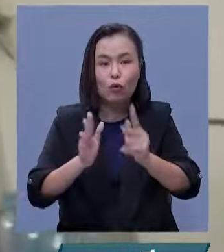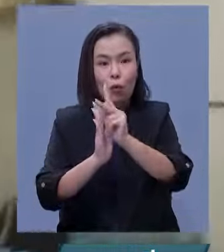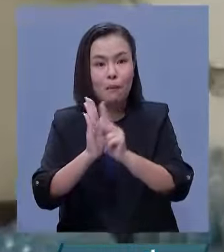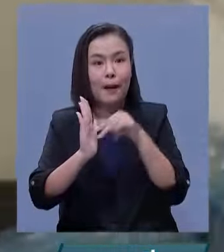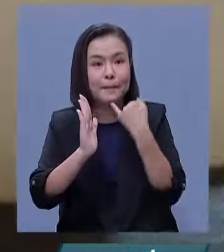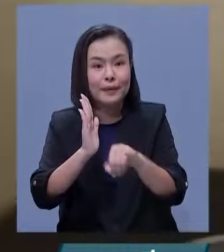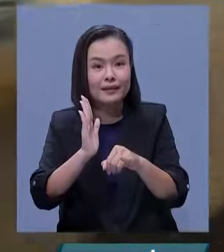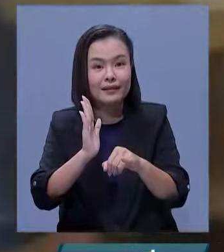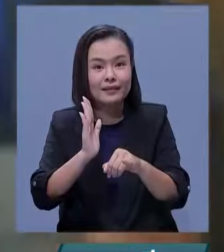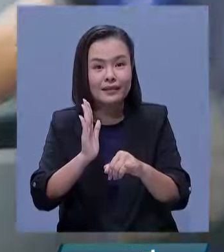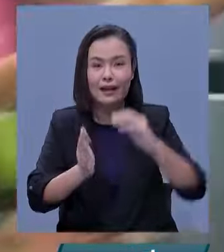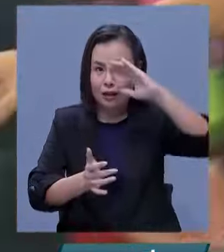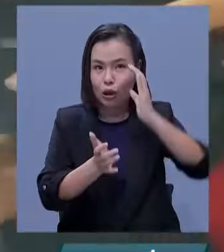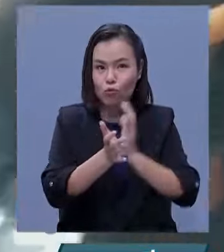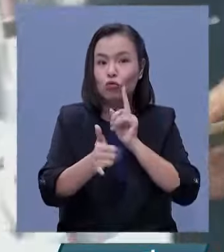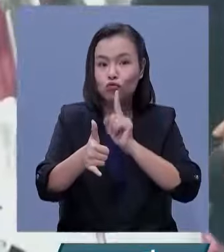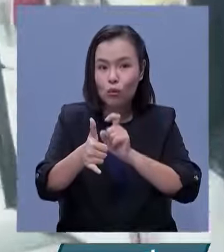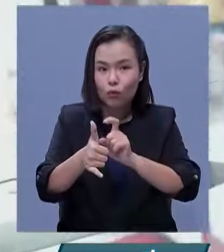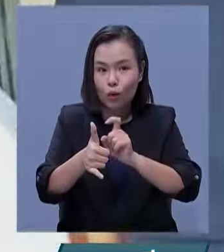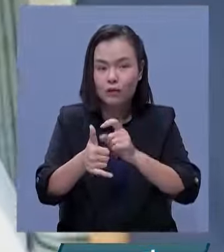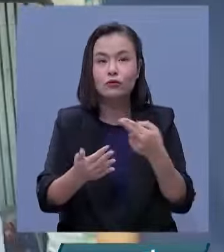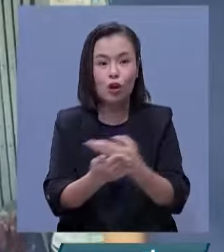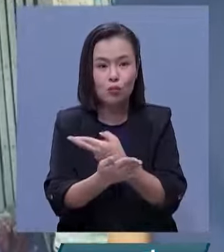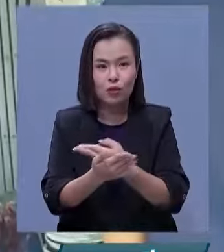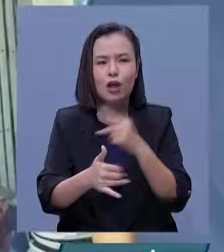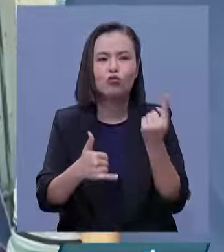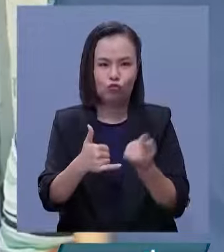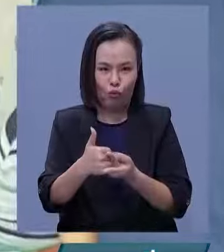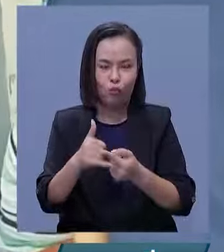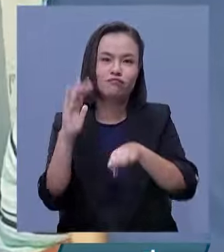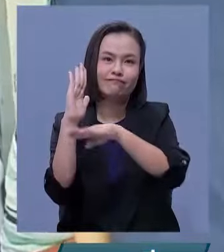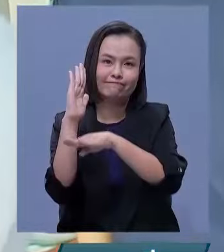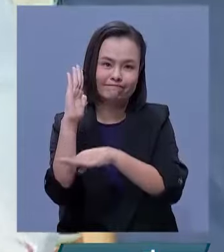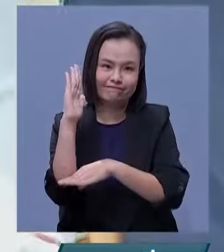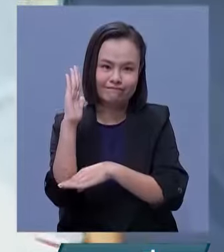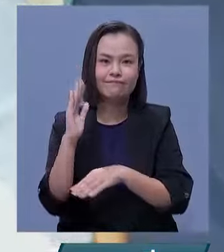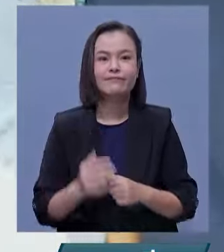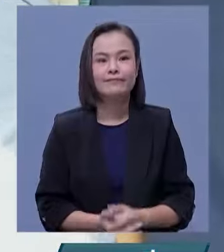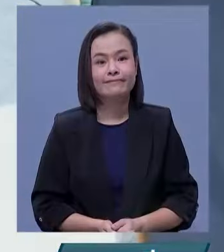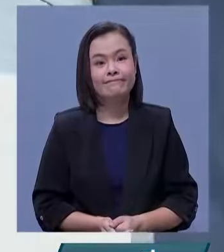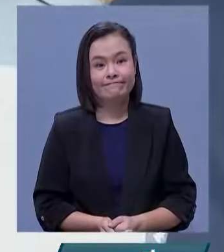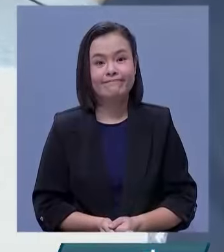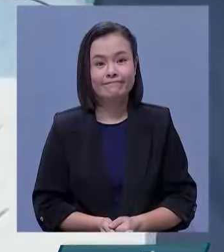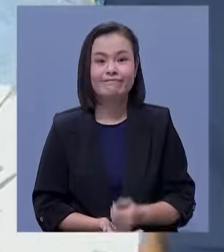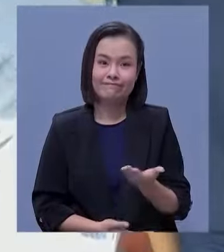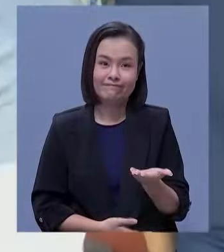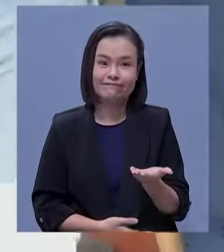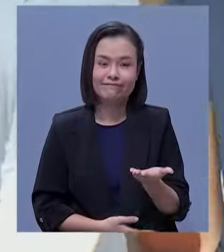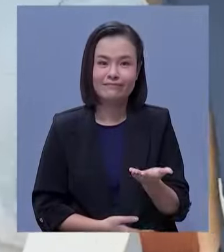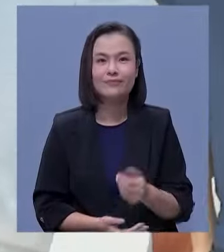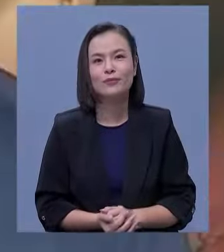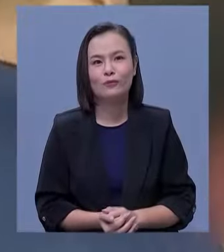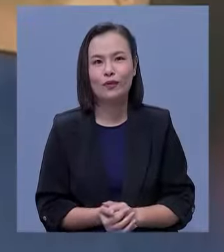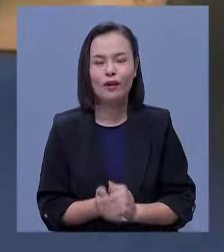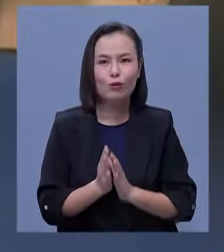ก่อนจะส่งตัวให้กับพนักงานสอบสวนสภ.เมืองราชบุรีดำเนินคดีตามกฎหมายต่อไปเห็นไหมก็ต้องมา